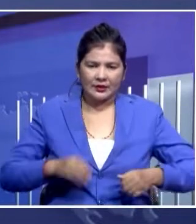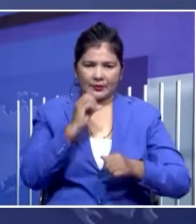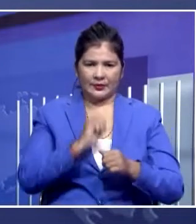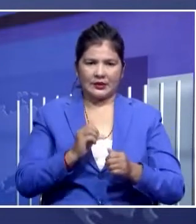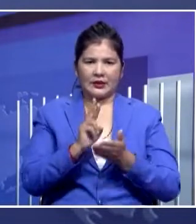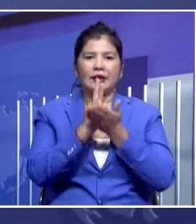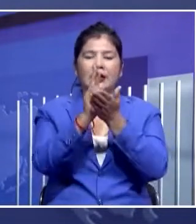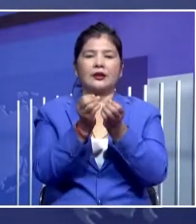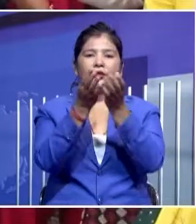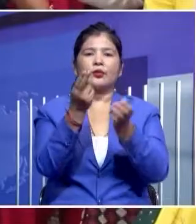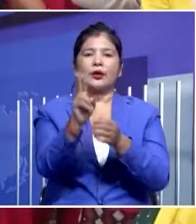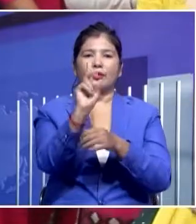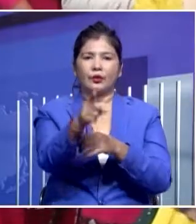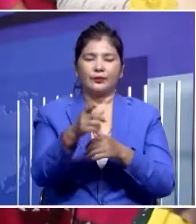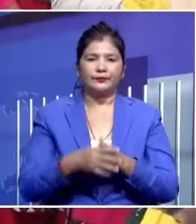प्रदान गर्नुभएको हो।